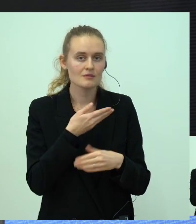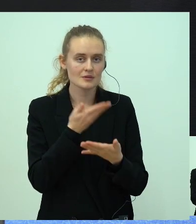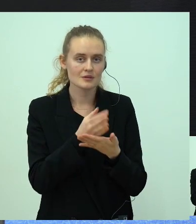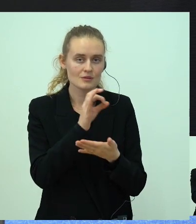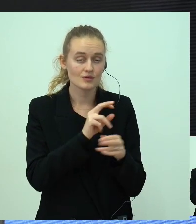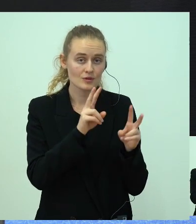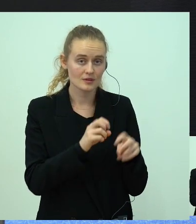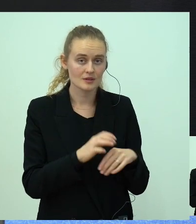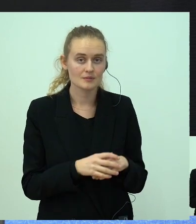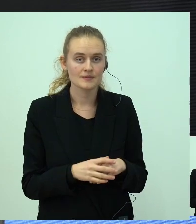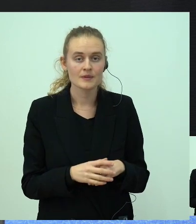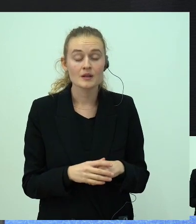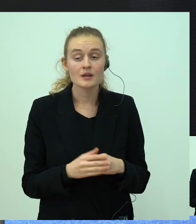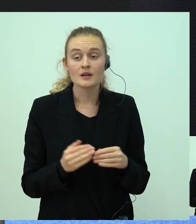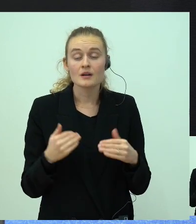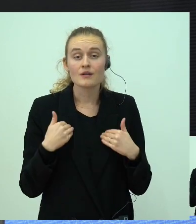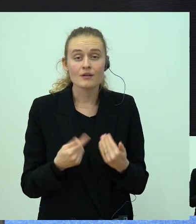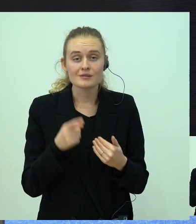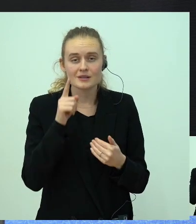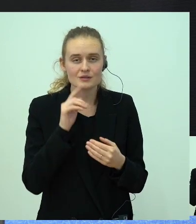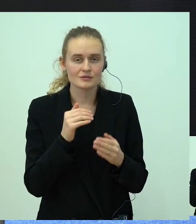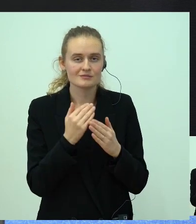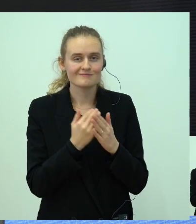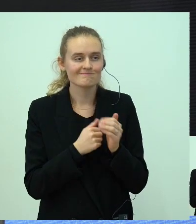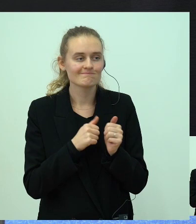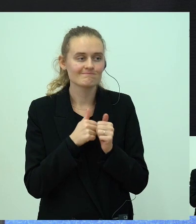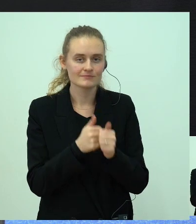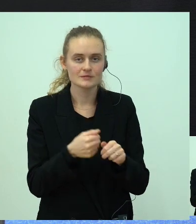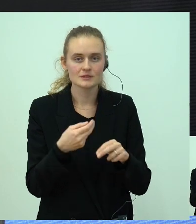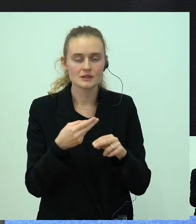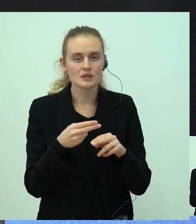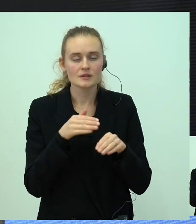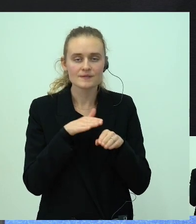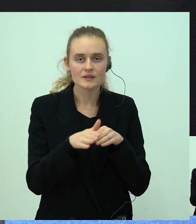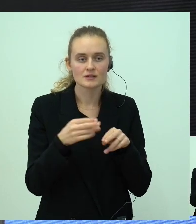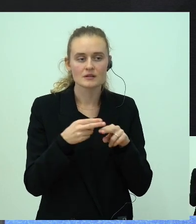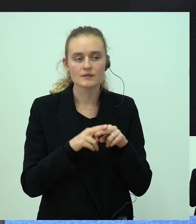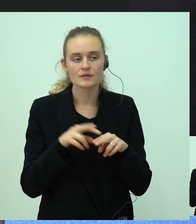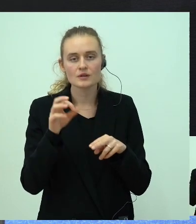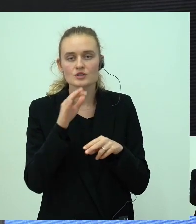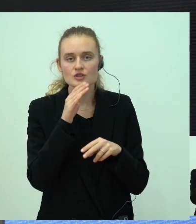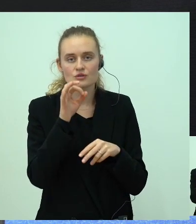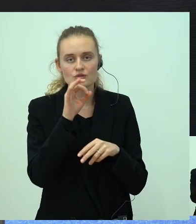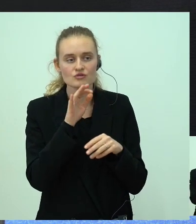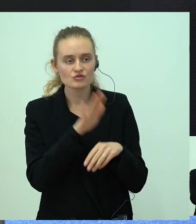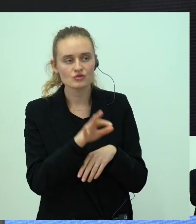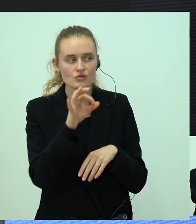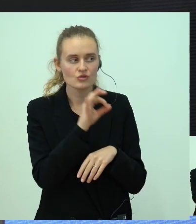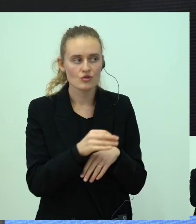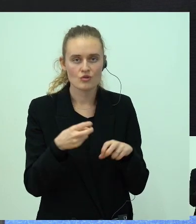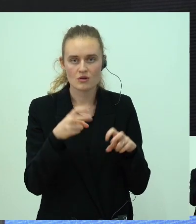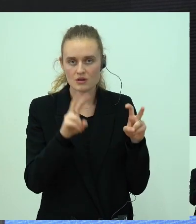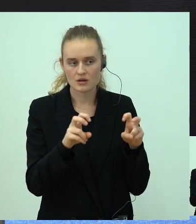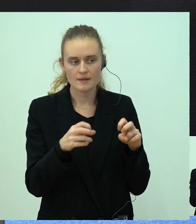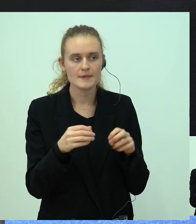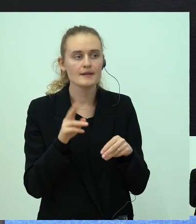tų rekomendacijų įgyvendinimo, nes kovoti su antisemitizmu yra labai sunku. Nėra lengva pakeisti